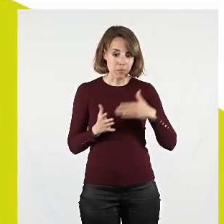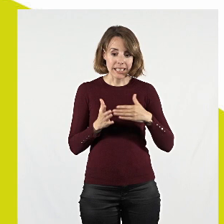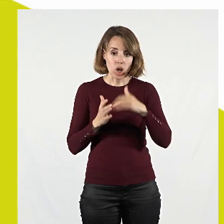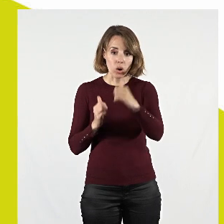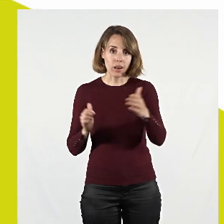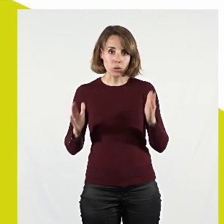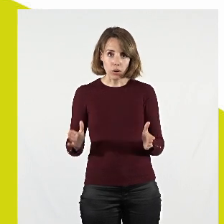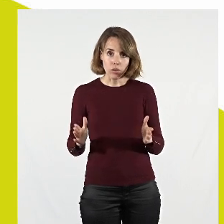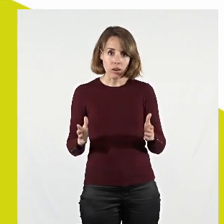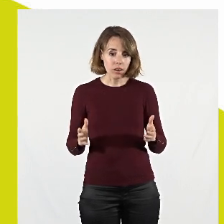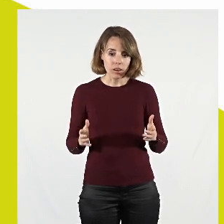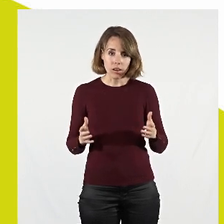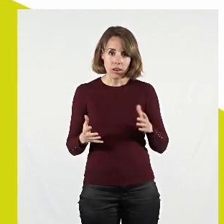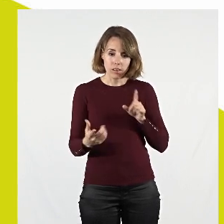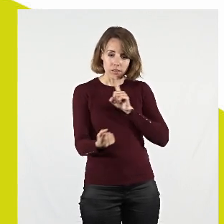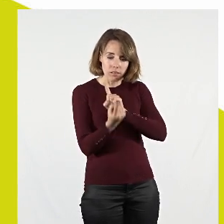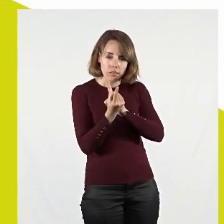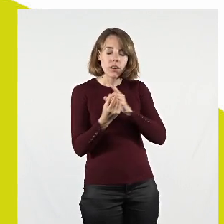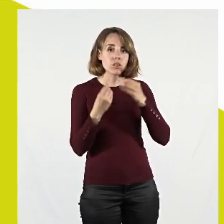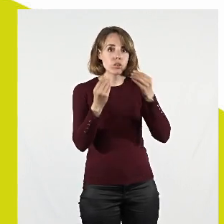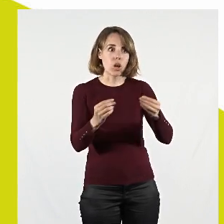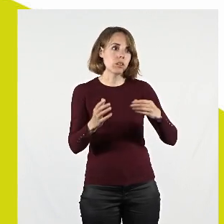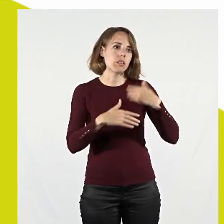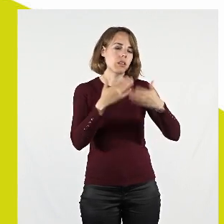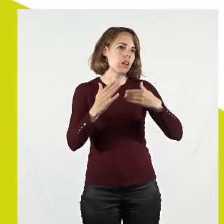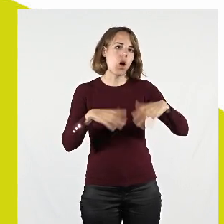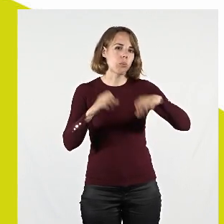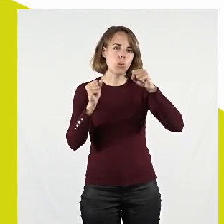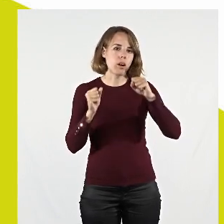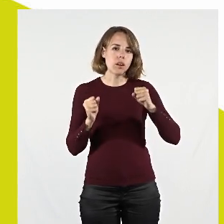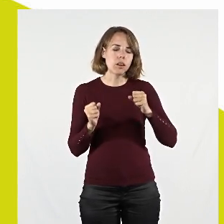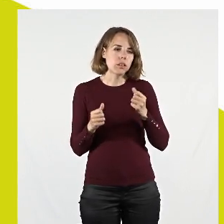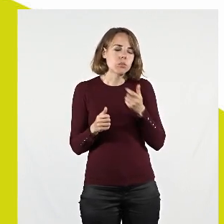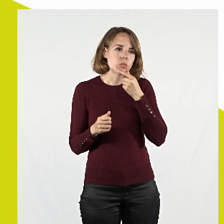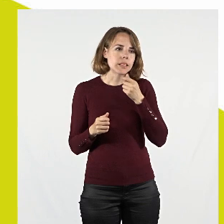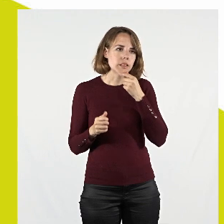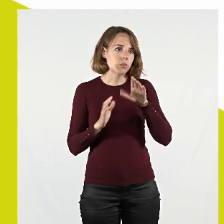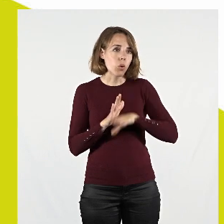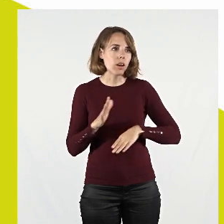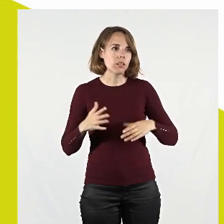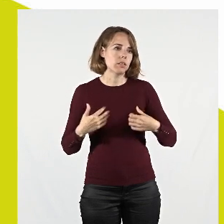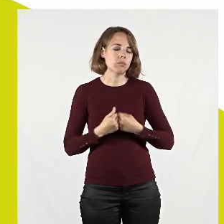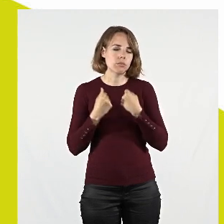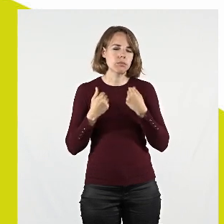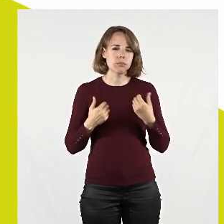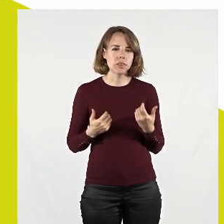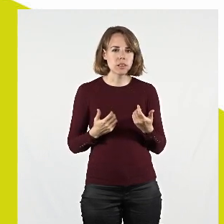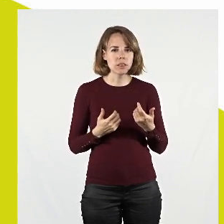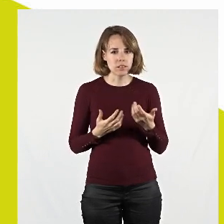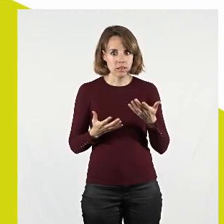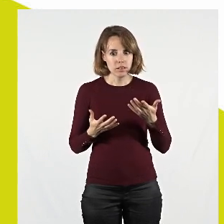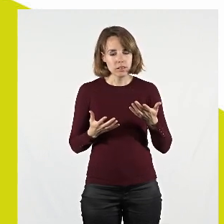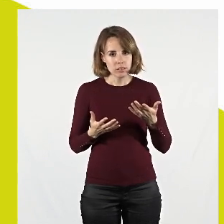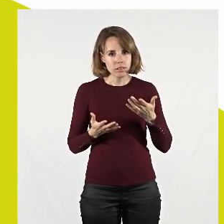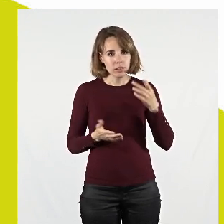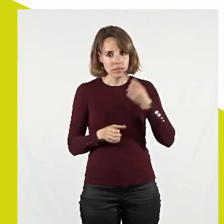d'emploi d'un emploi qui reste exposé à tous les types de risques qu'on peut recenser. Hein. Tu l'as dit, Laurent, c'est